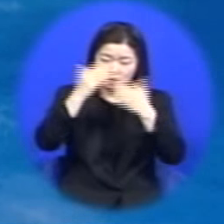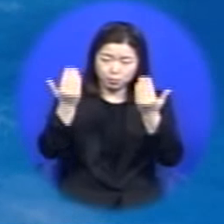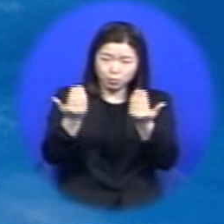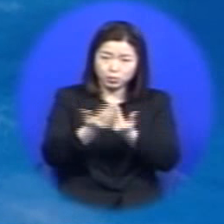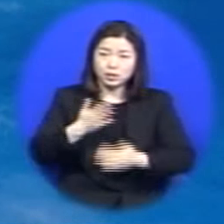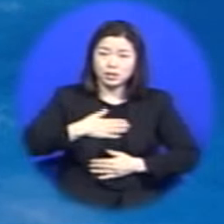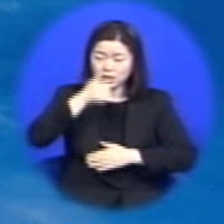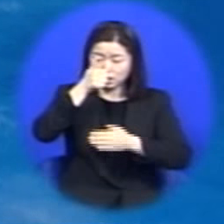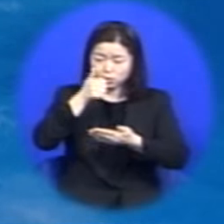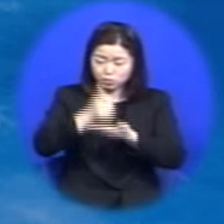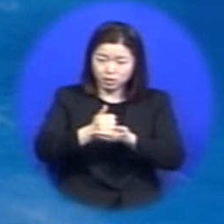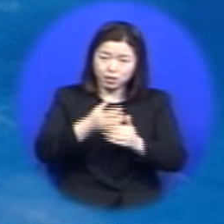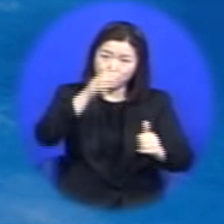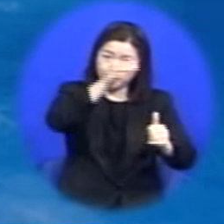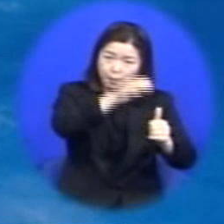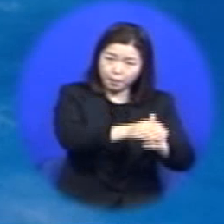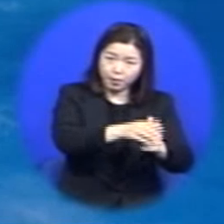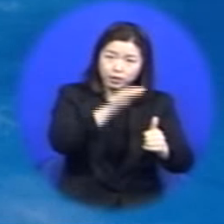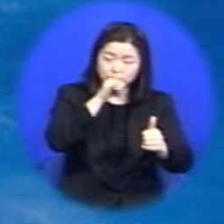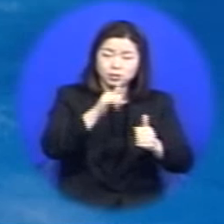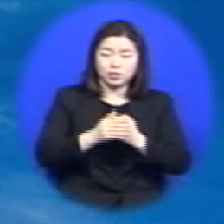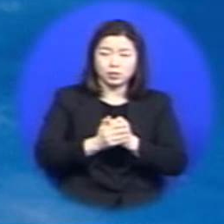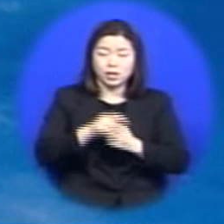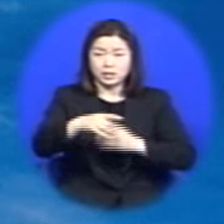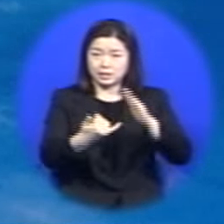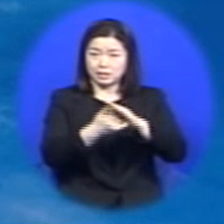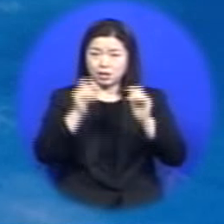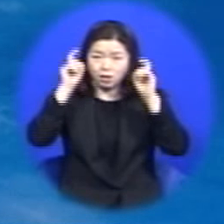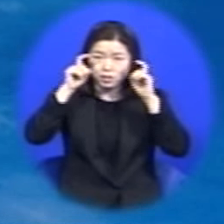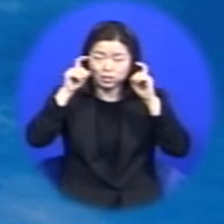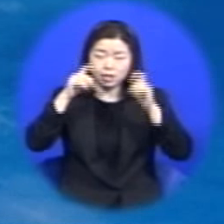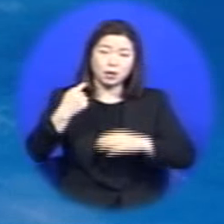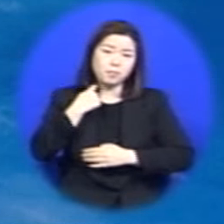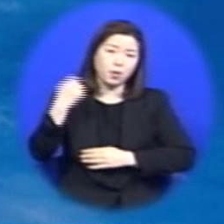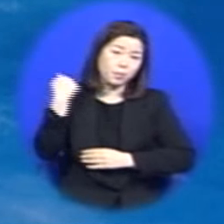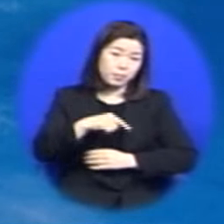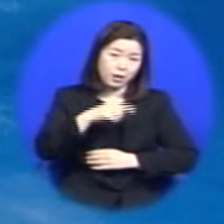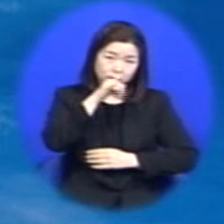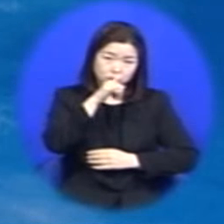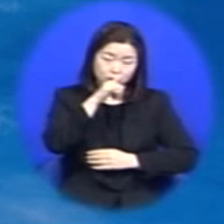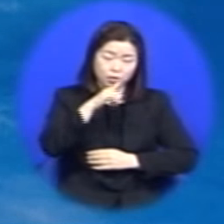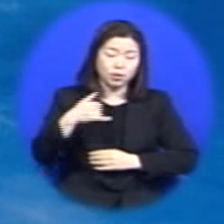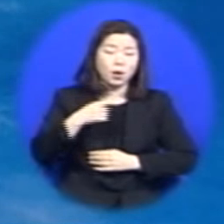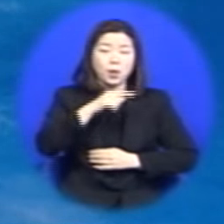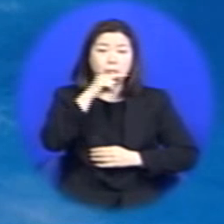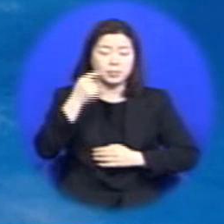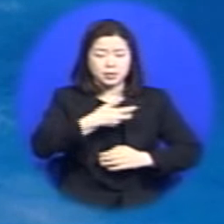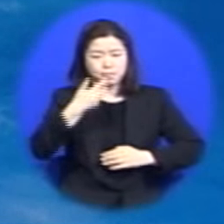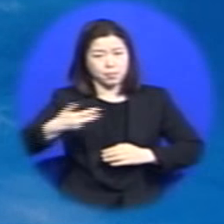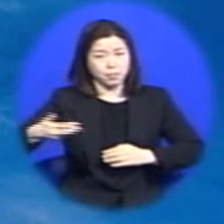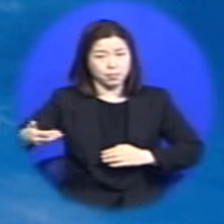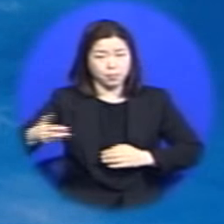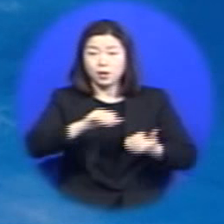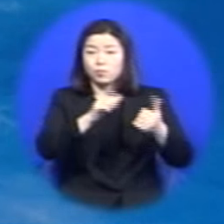어린 양의 머리에 손을 얹고 그리고 그 어린 양의 목을 땁니다. 그럼 피를 콸콸 쏟으면서